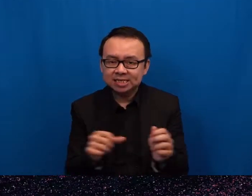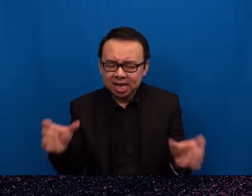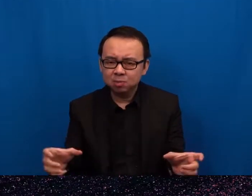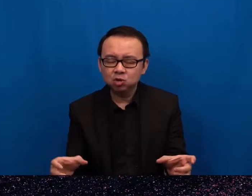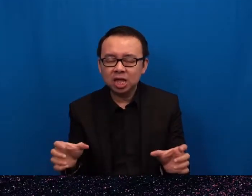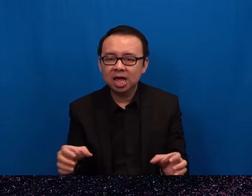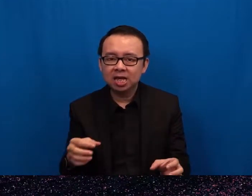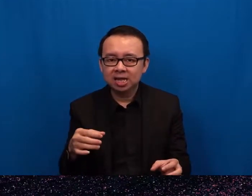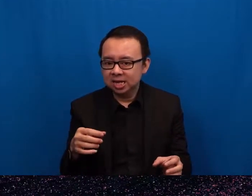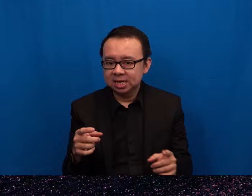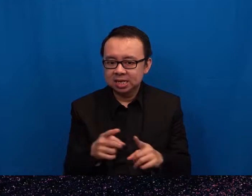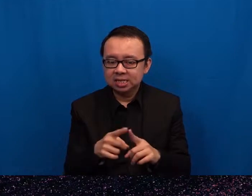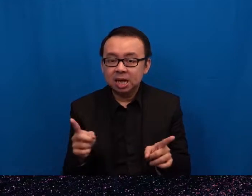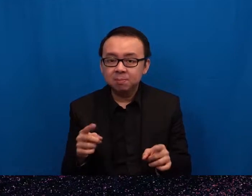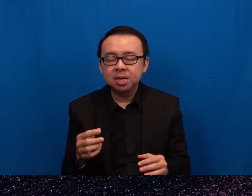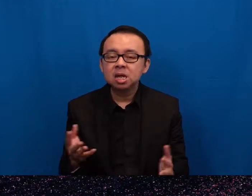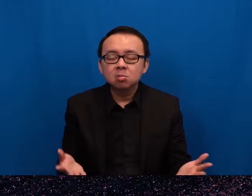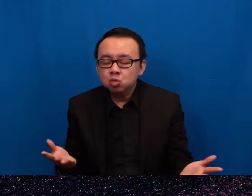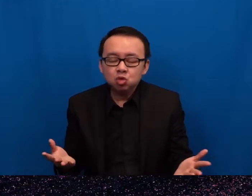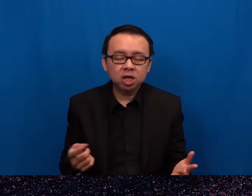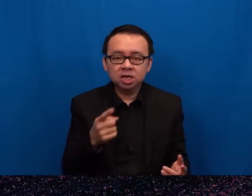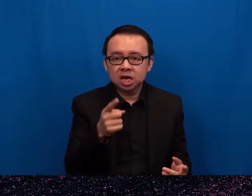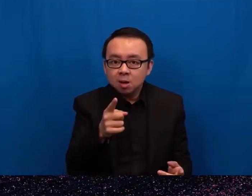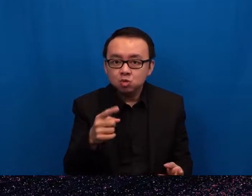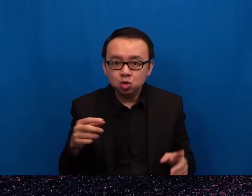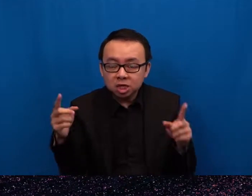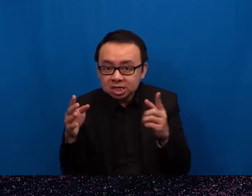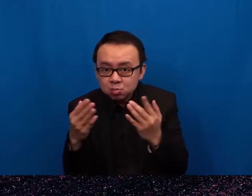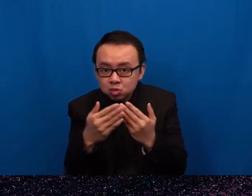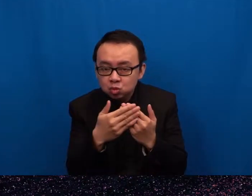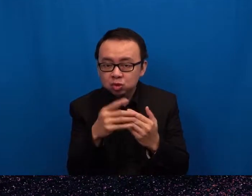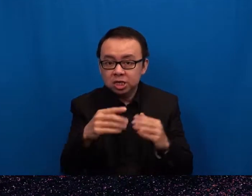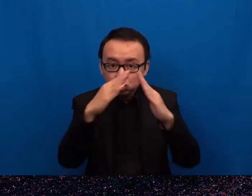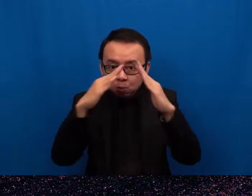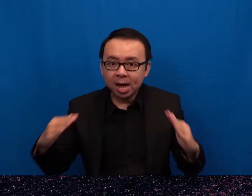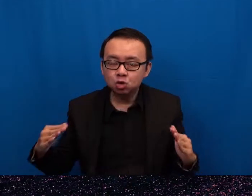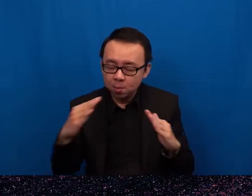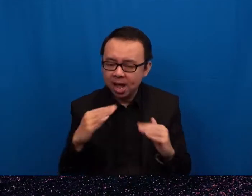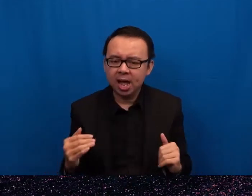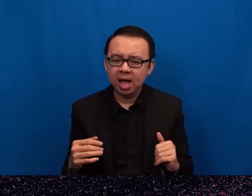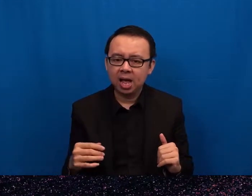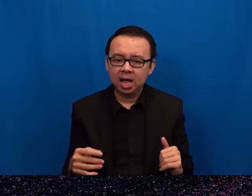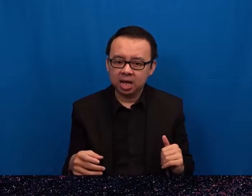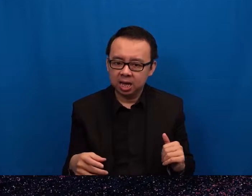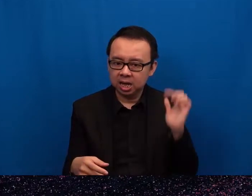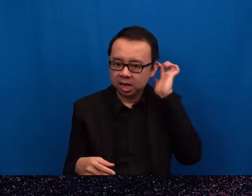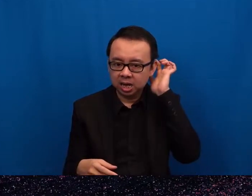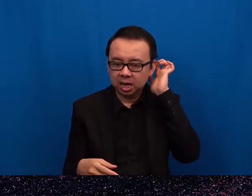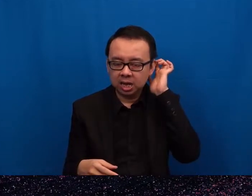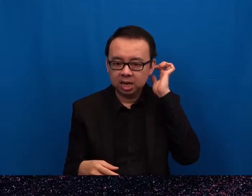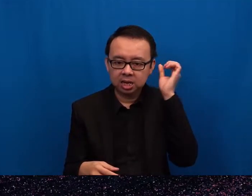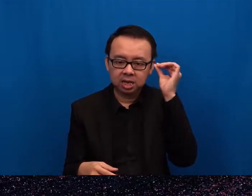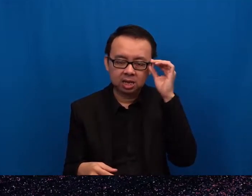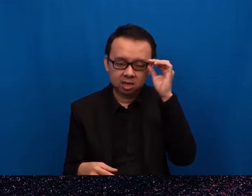juga ketemu di rumah-rumah sebelah kanan kirimu. Ada penghulu dengan P huruf besar, orang kuat